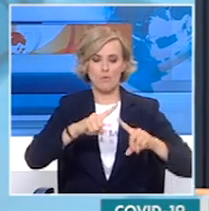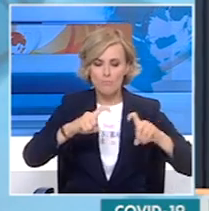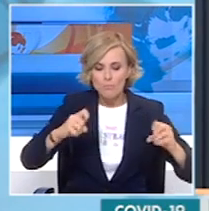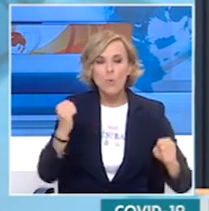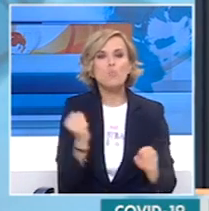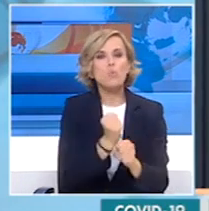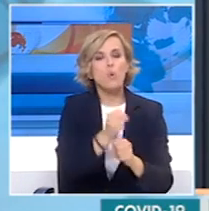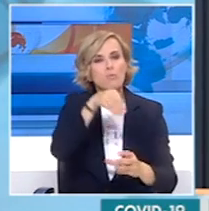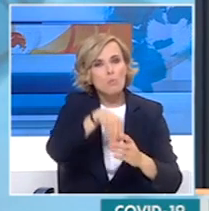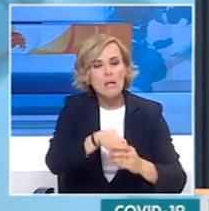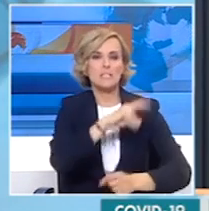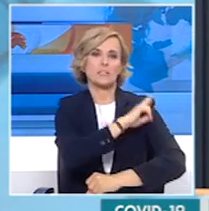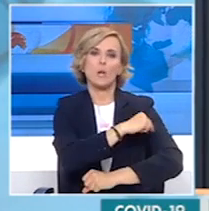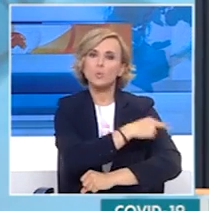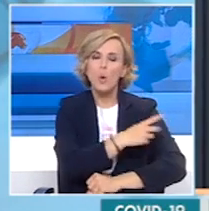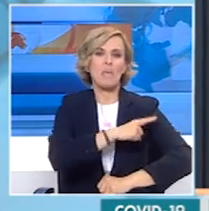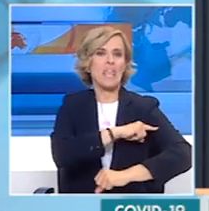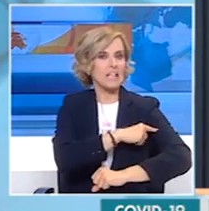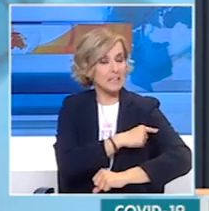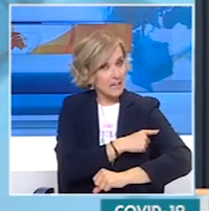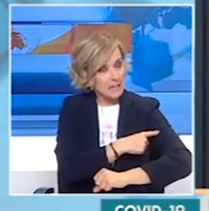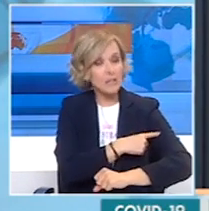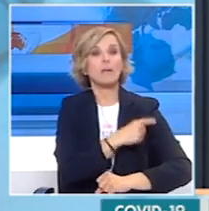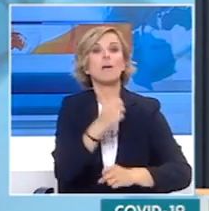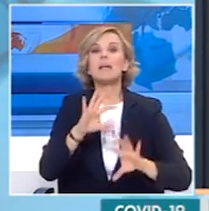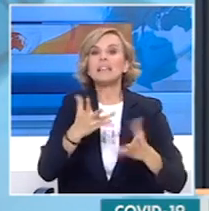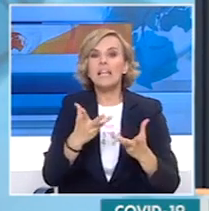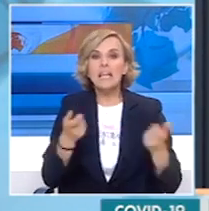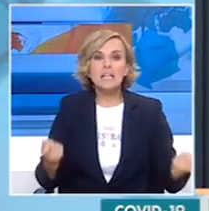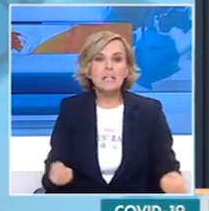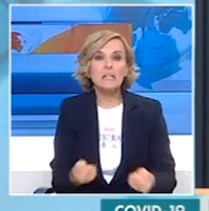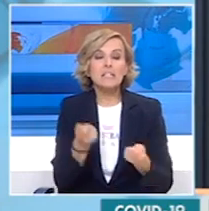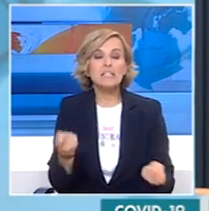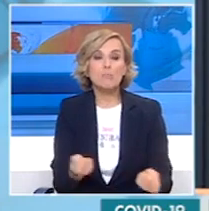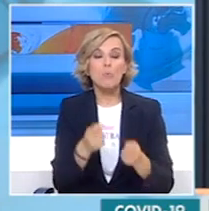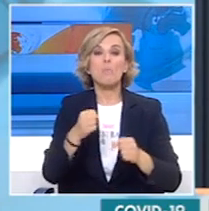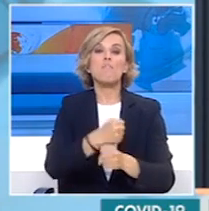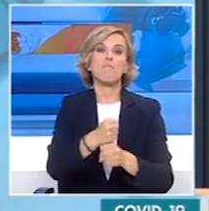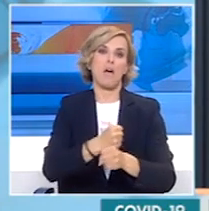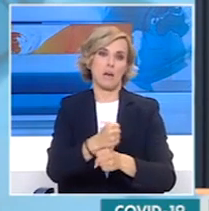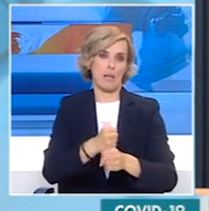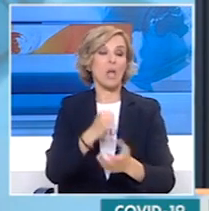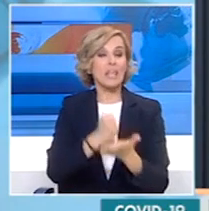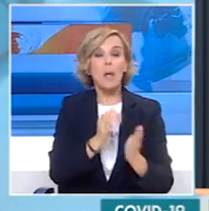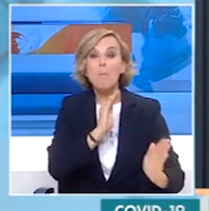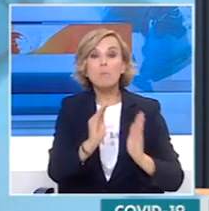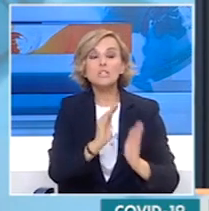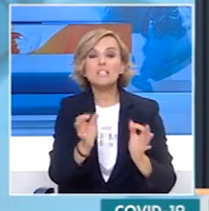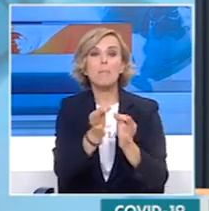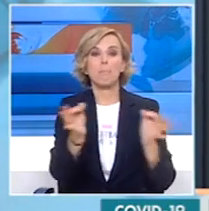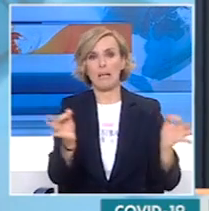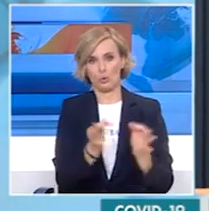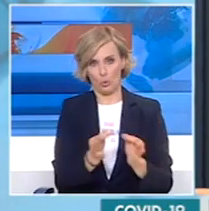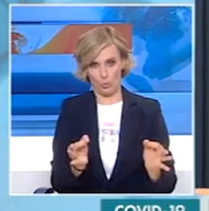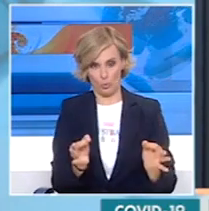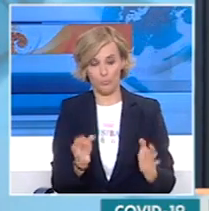σε νοσοκομεία αναφοράς για το νέο ιό, παράλληλα φυσικά με τη χρήση των μέτρων προστασίας των υγειονομικών. Επίσης,